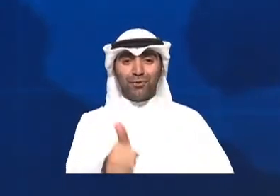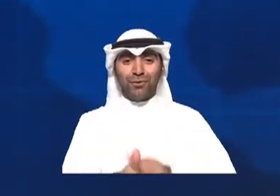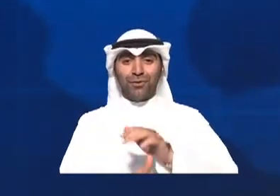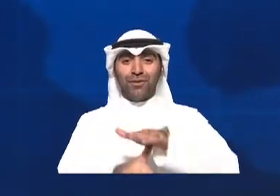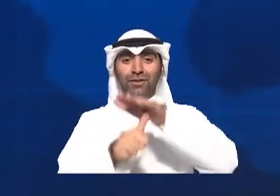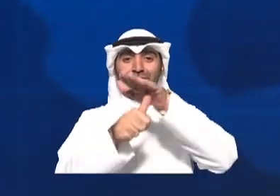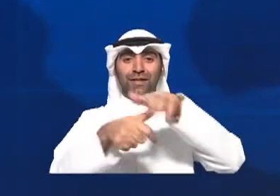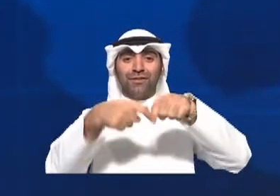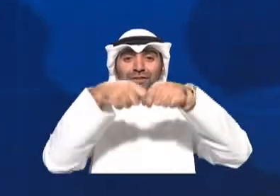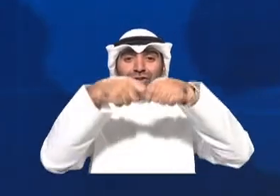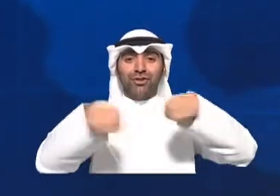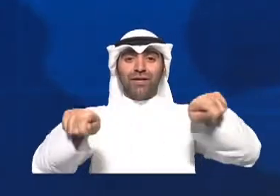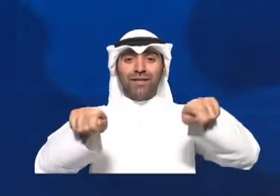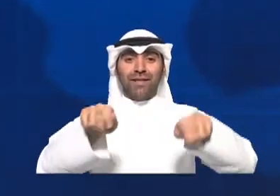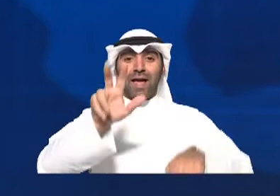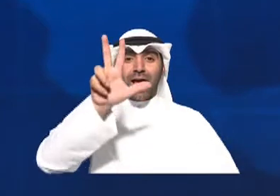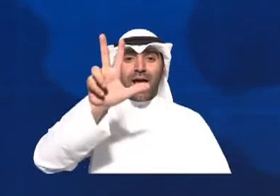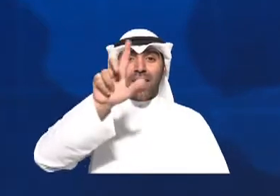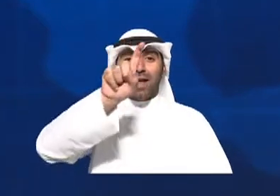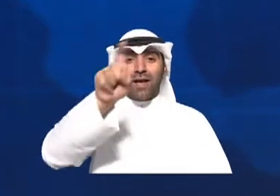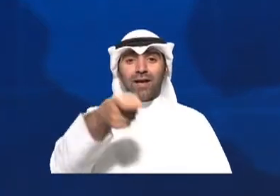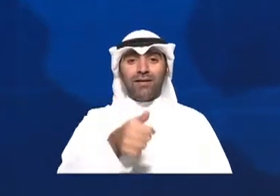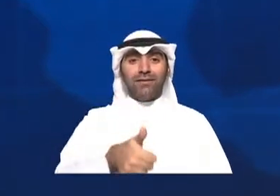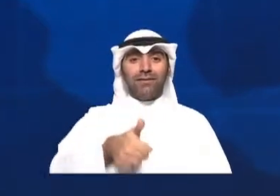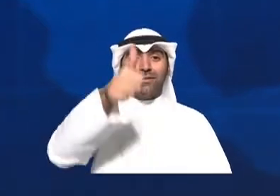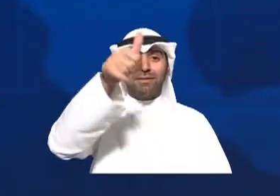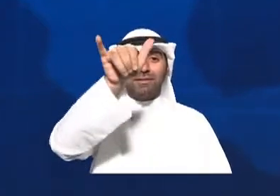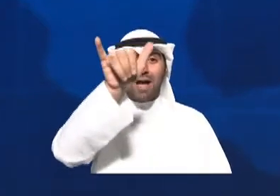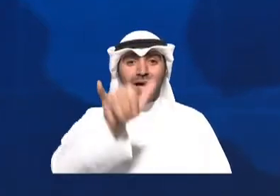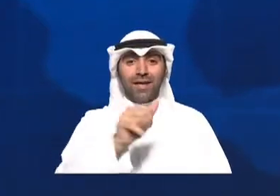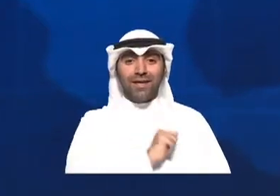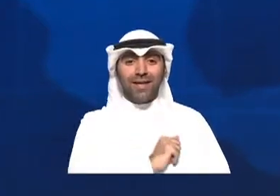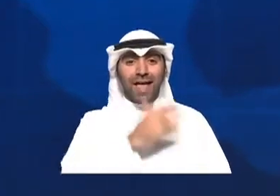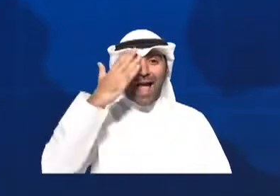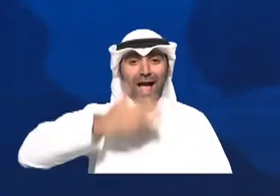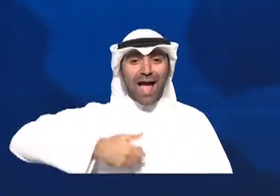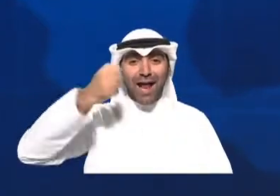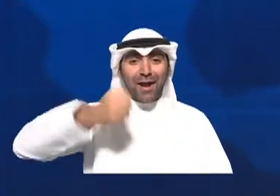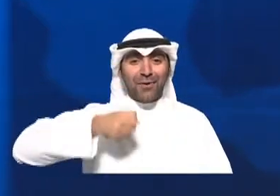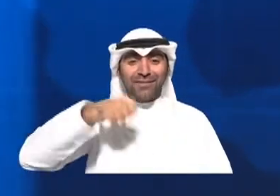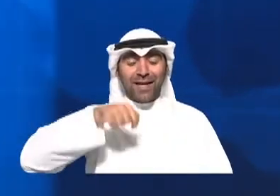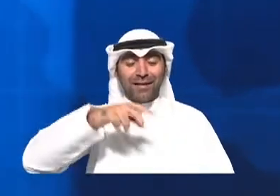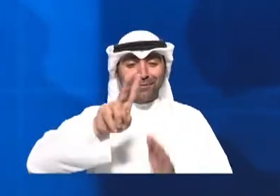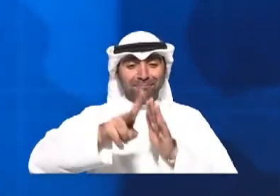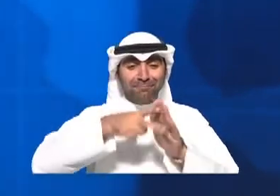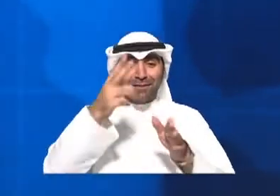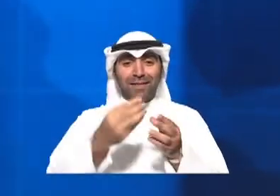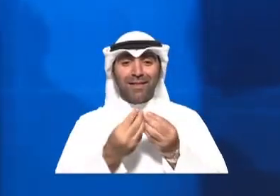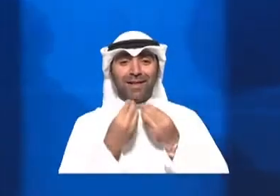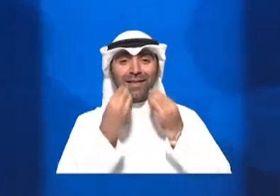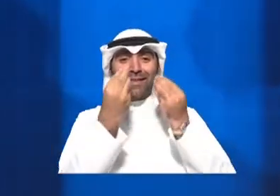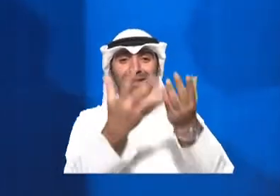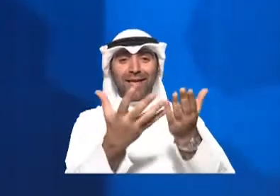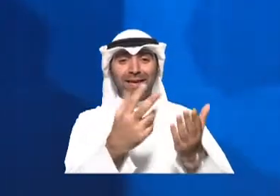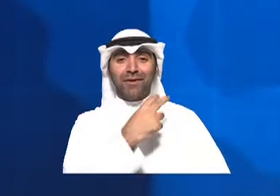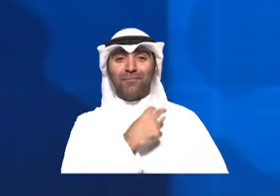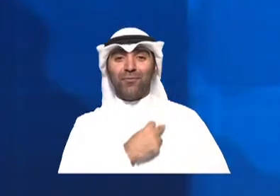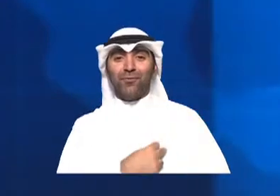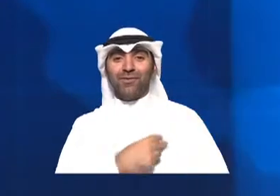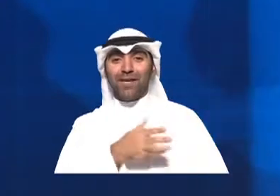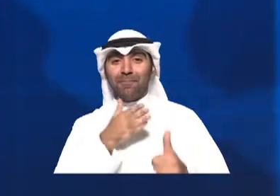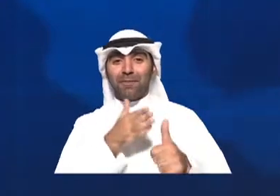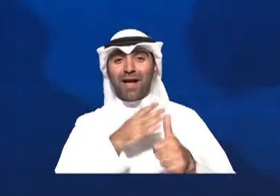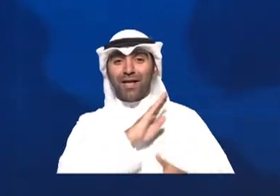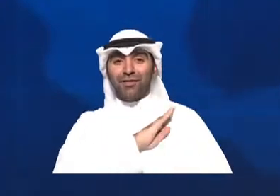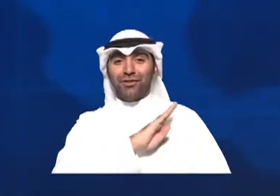الجاسم. أستاذ وليد، بعد التحية، تكريم جديد لسمو أمير البلاد حفظه الله ورعاه، ما دلالات هذا الوسام الرفيع إليك؟